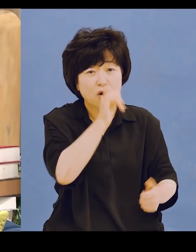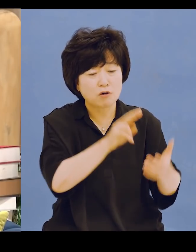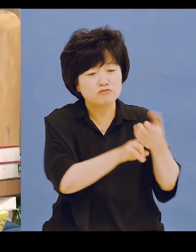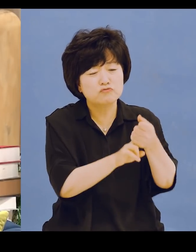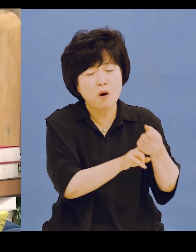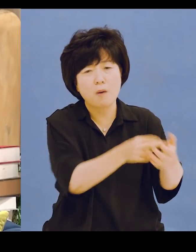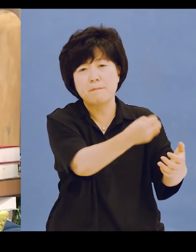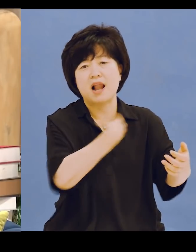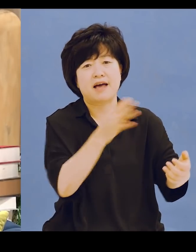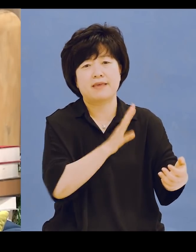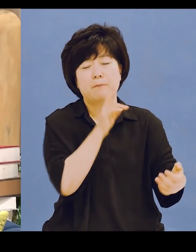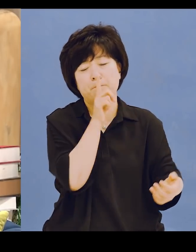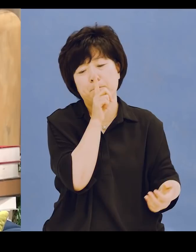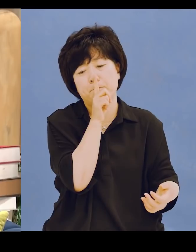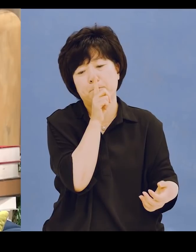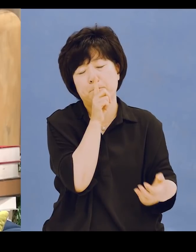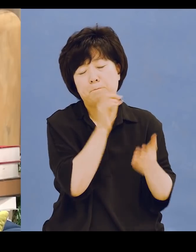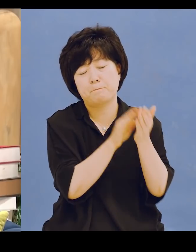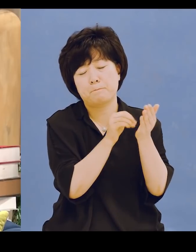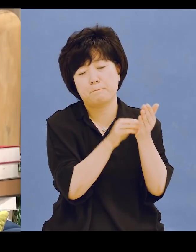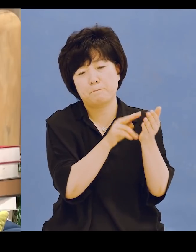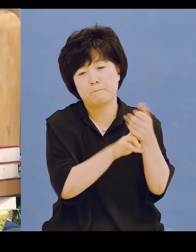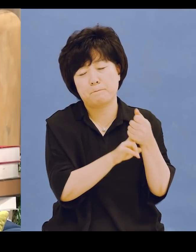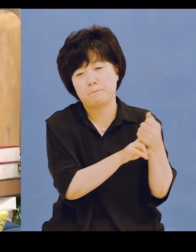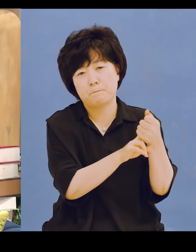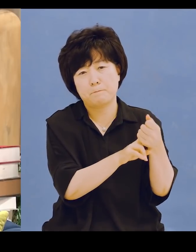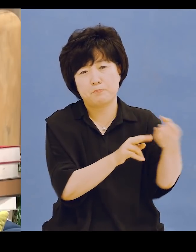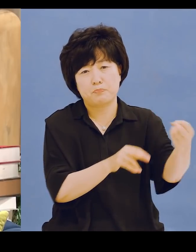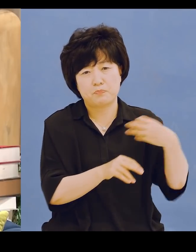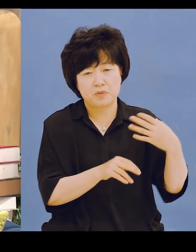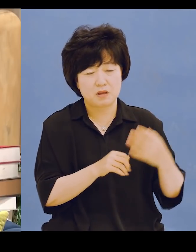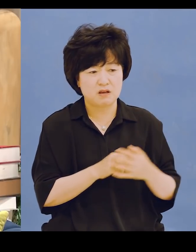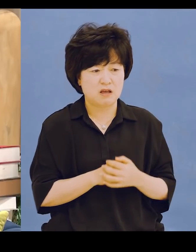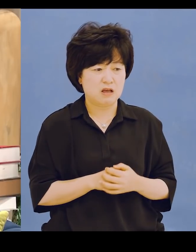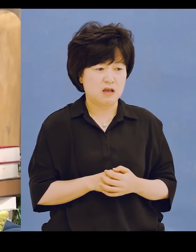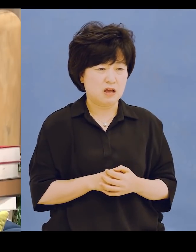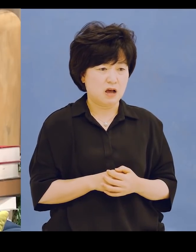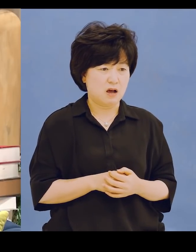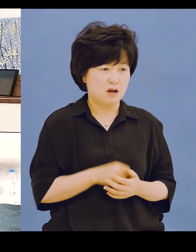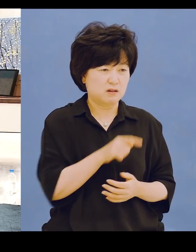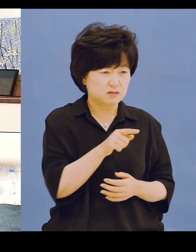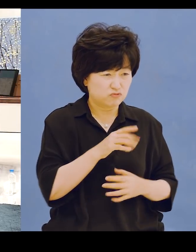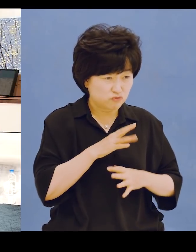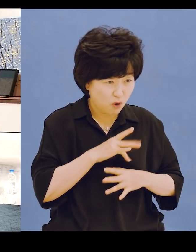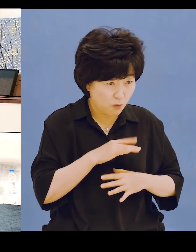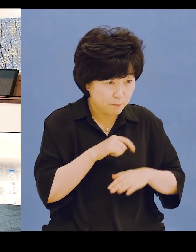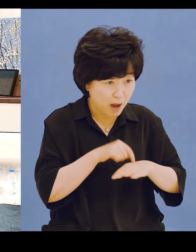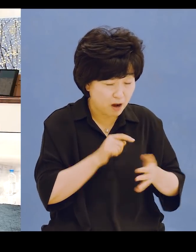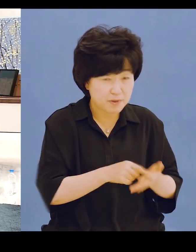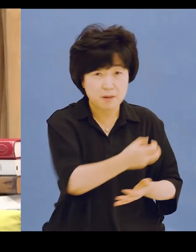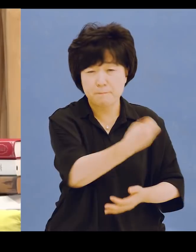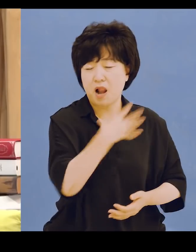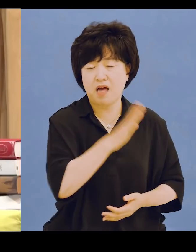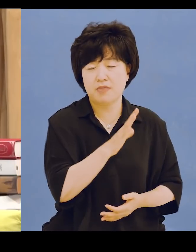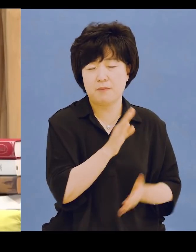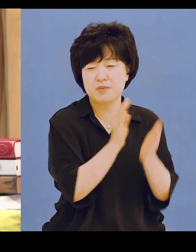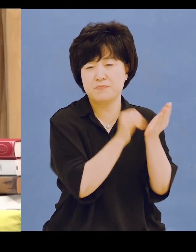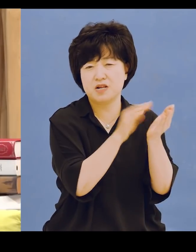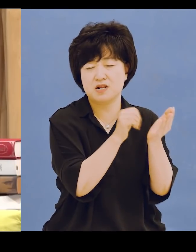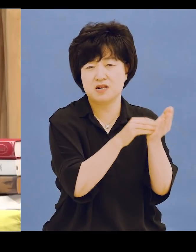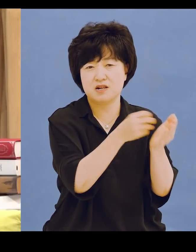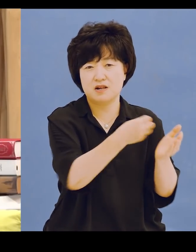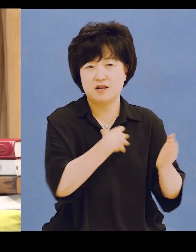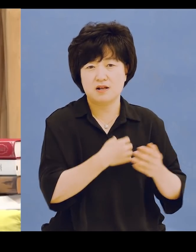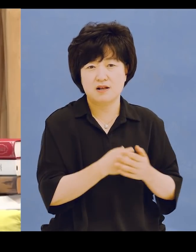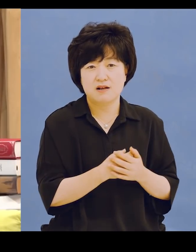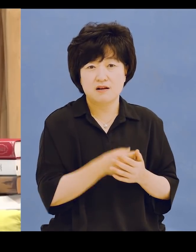없어요. 그런데 그들이 그 부분을 영적인 두려움을 나누기 시작했다. 이 말은 뭐예요? 복음이